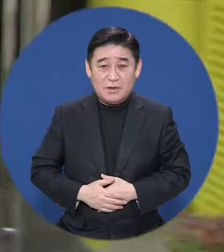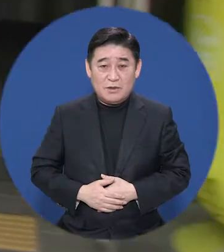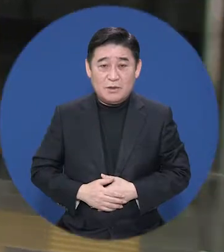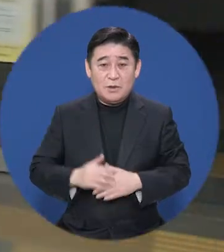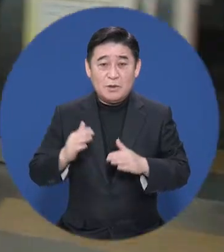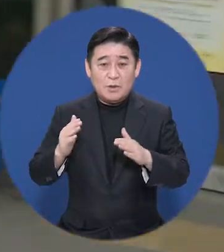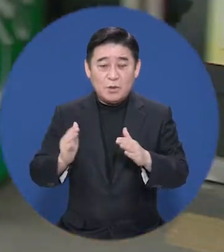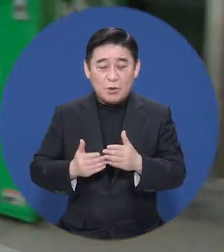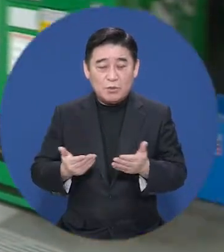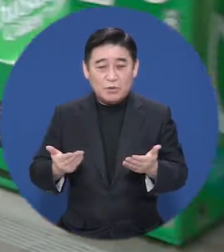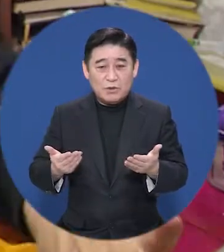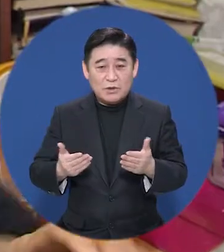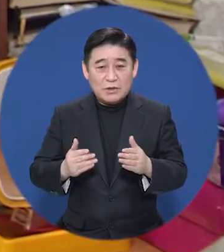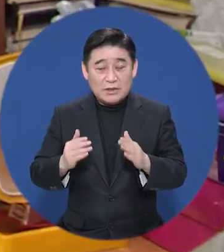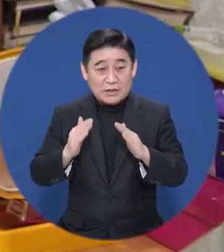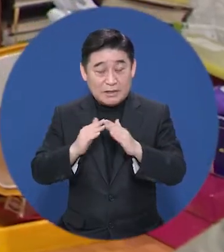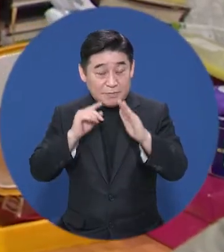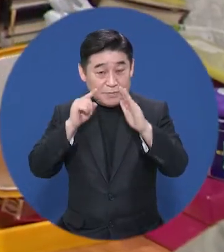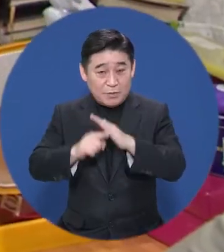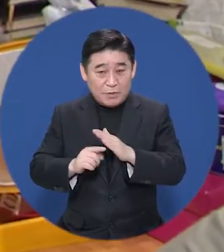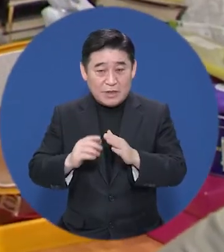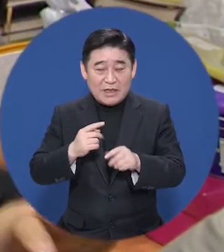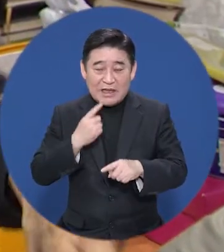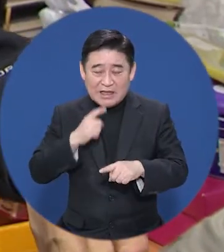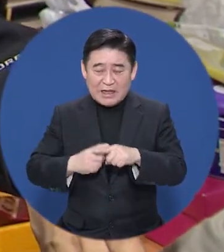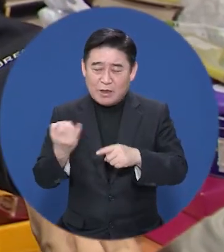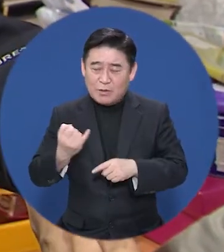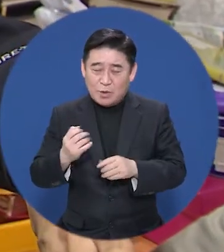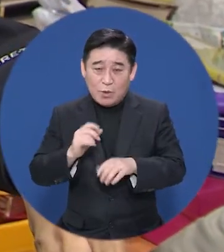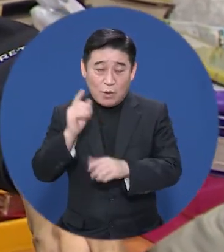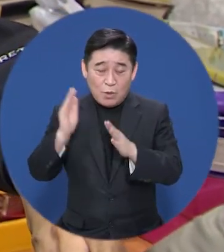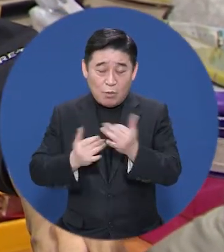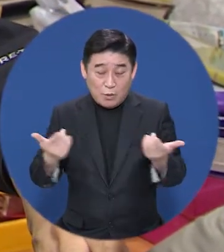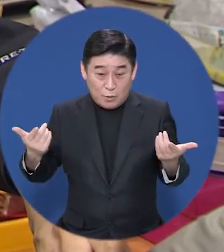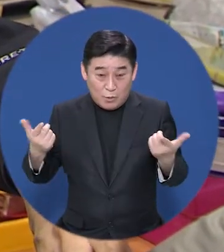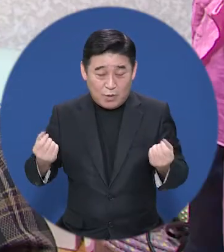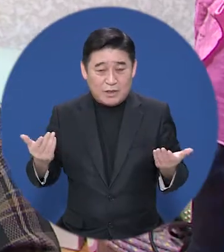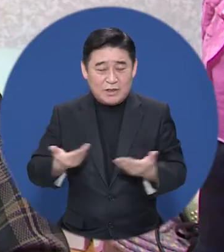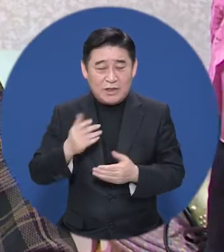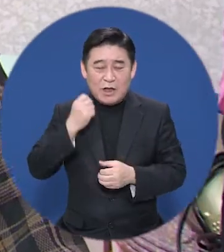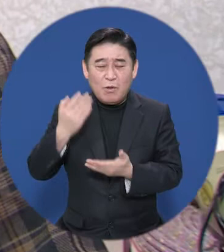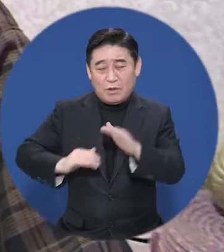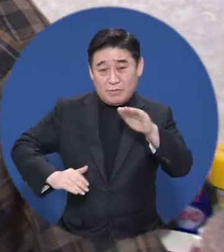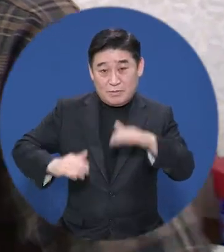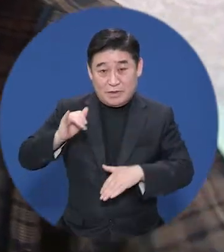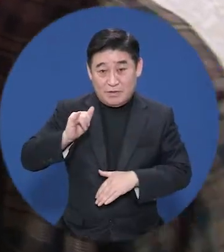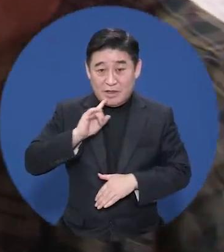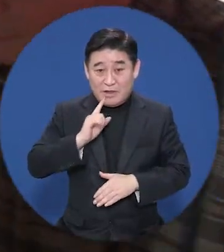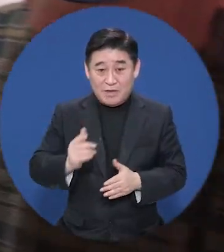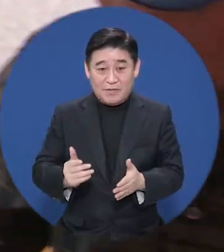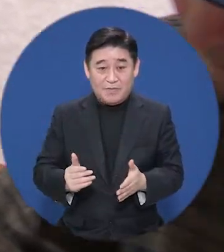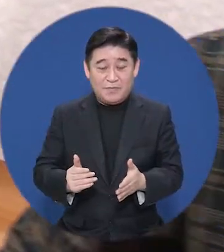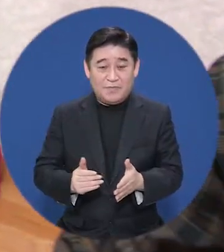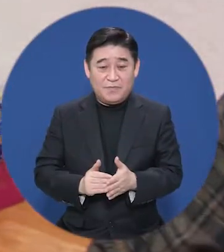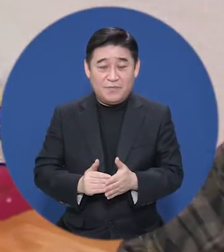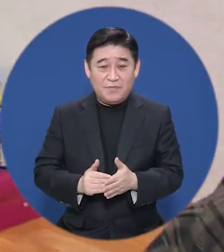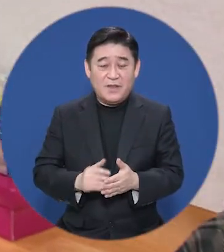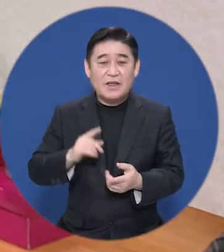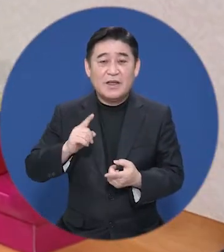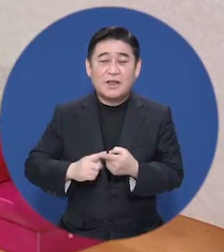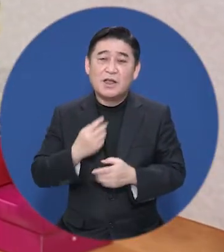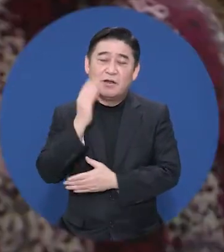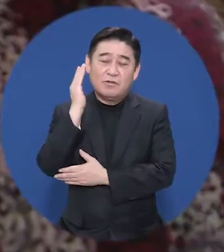공무직 방문 간호사들은 공무원과 동일한 노동을 하고 있지만 임금 차별에 고통받고 있다는 겁니다. 이에